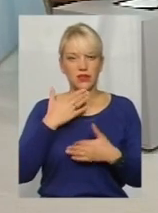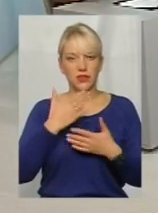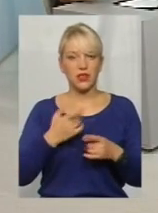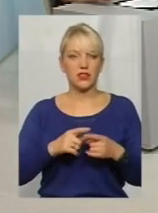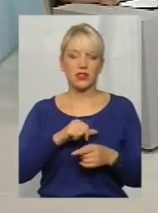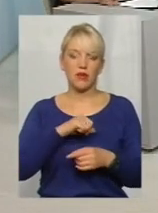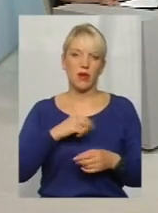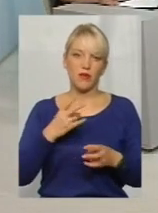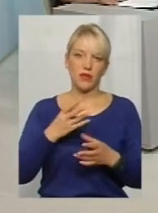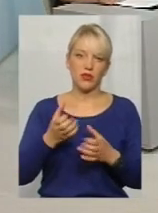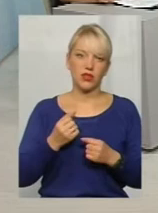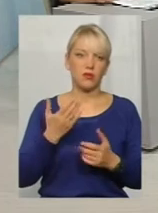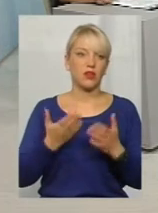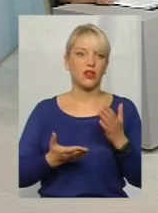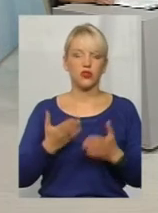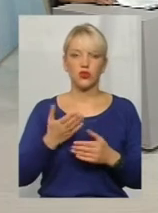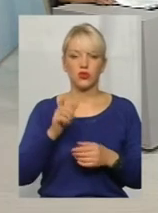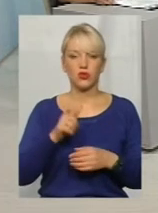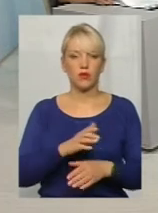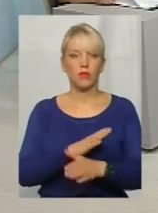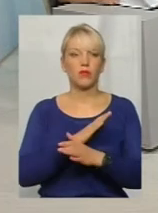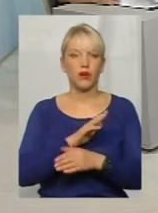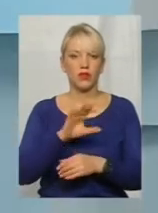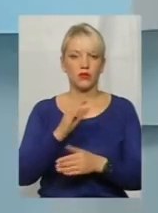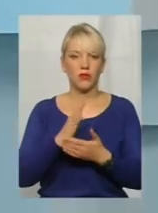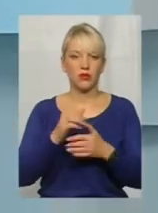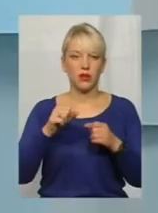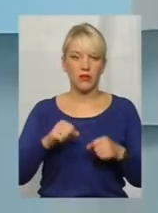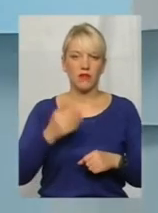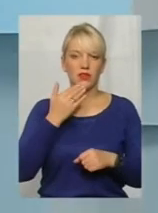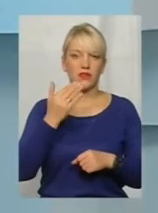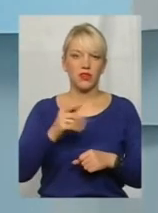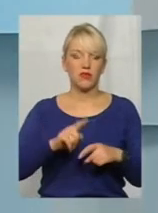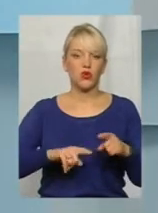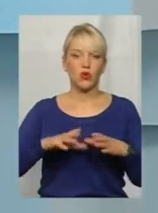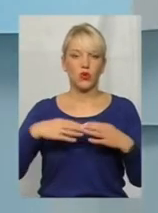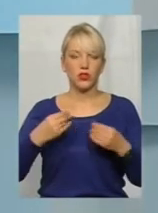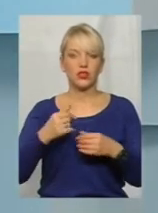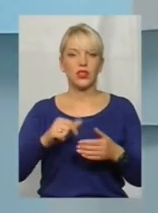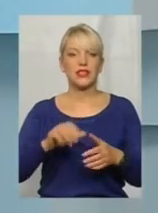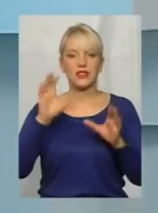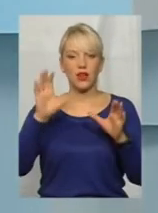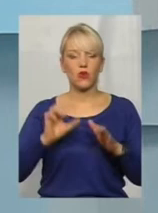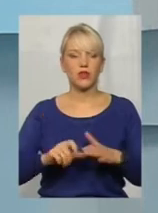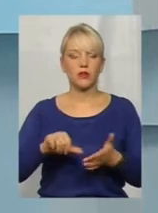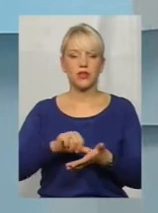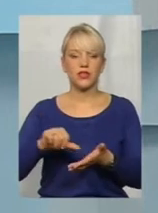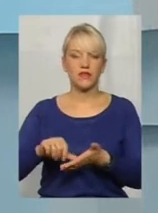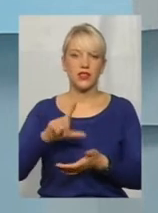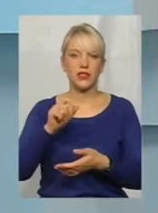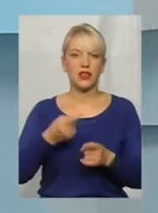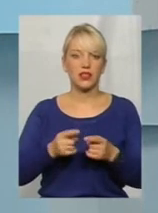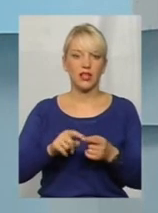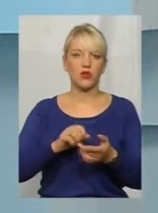сама отримати. Якщо особа померла, то мають право звертатися її родичі, законні представники за даною